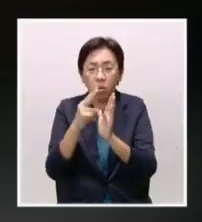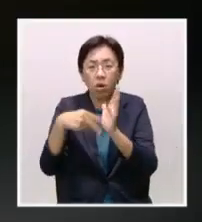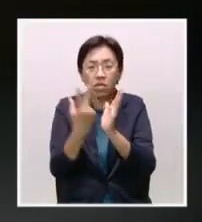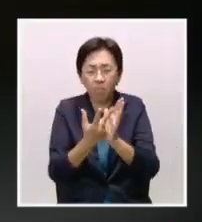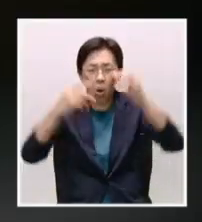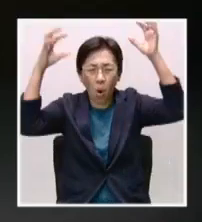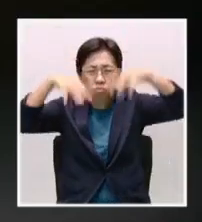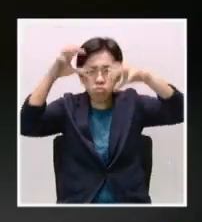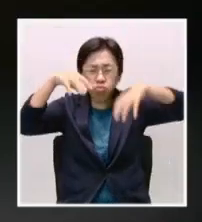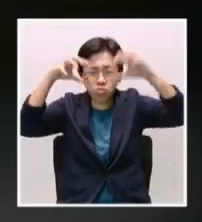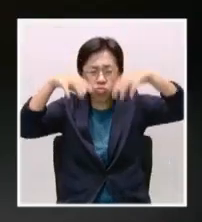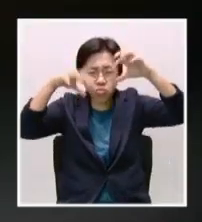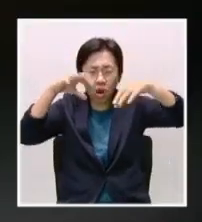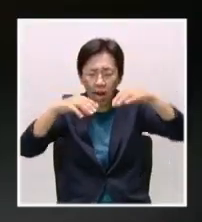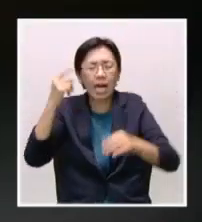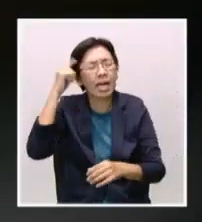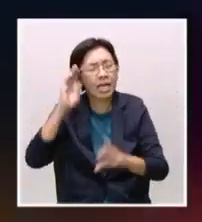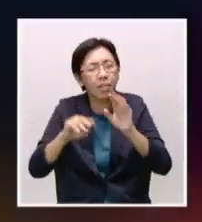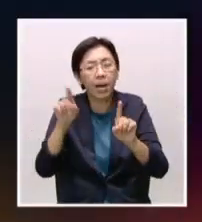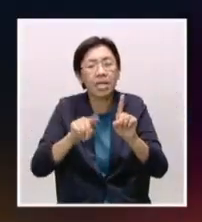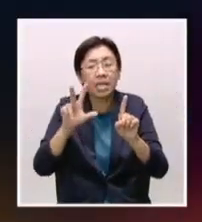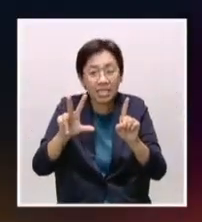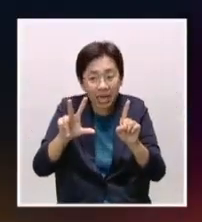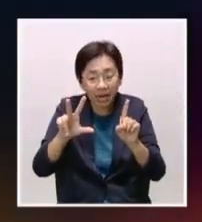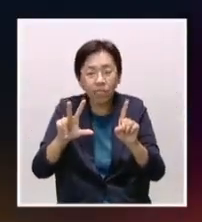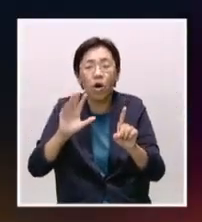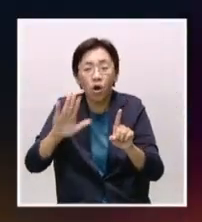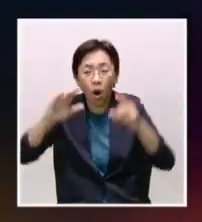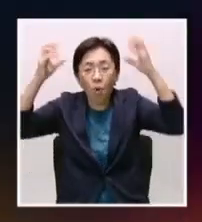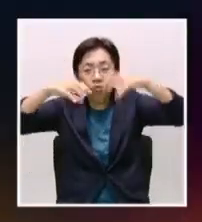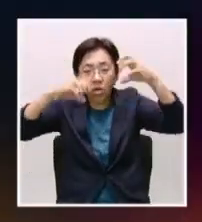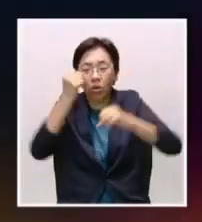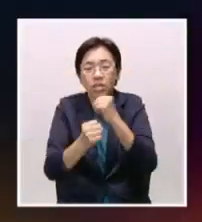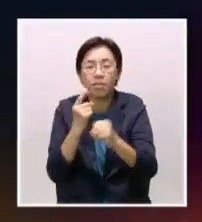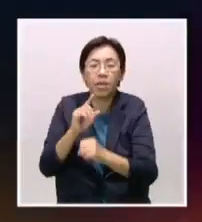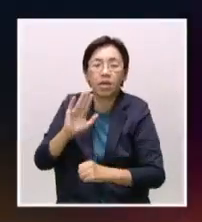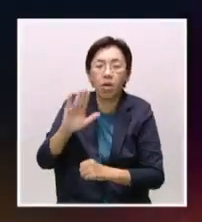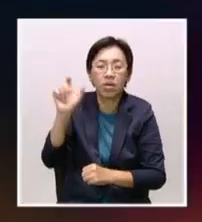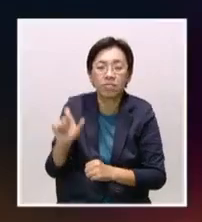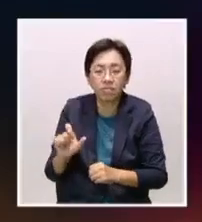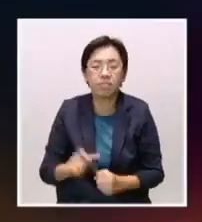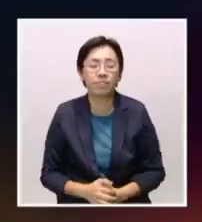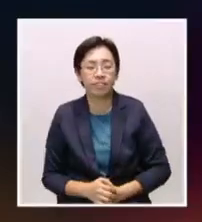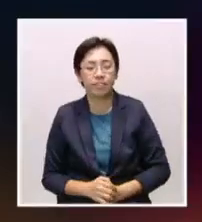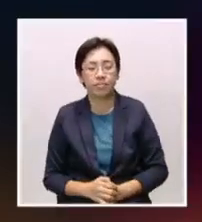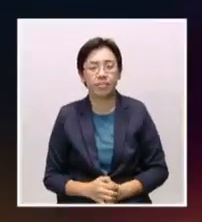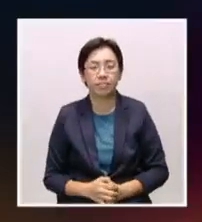หรือคิดเป็นปริมาณ1ใน3ของฝนที่ตกปกติใน1ปีของอิตาลีเลยค่ะ